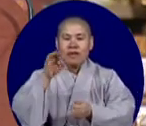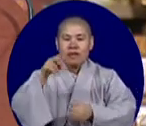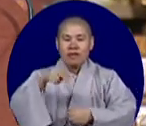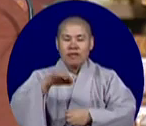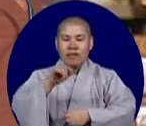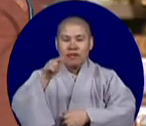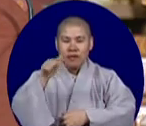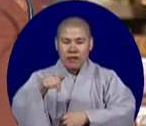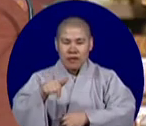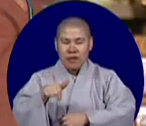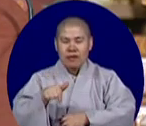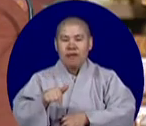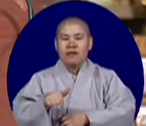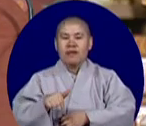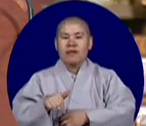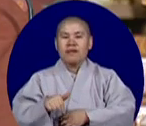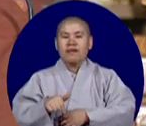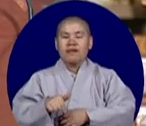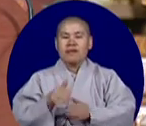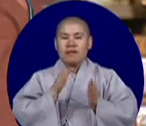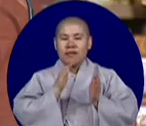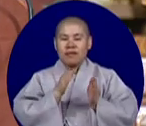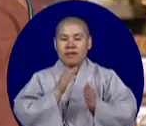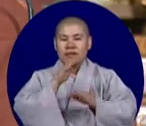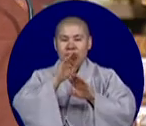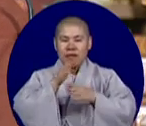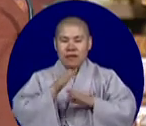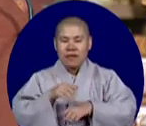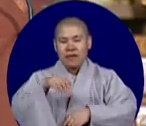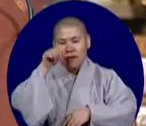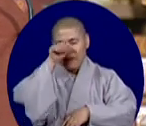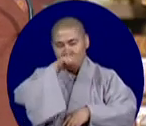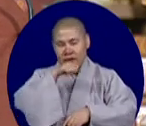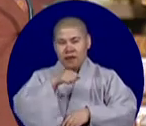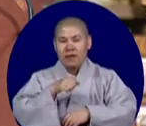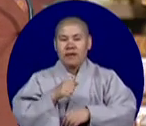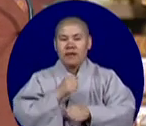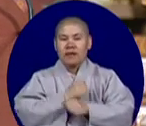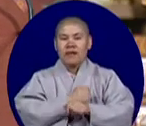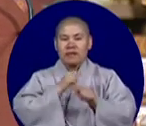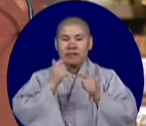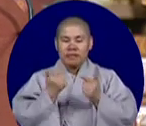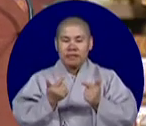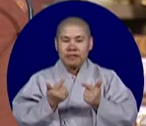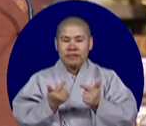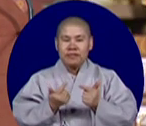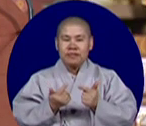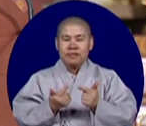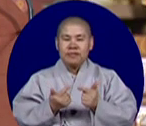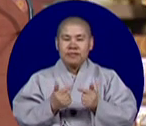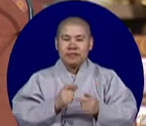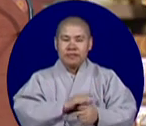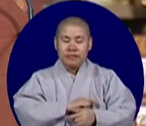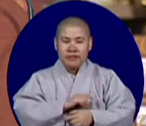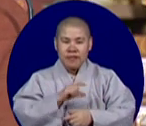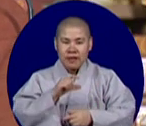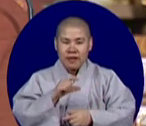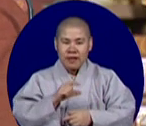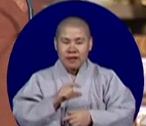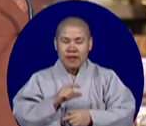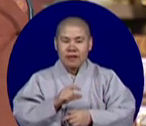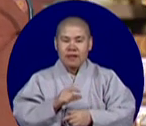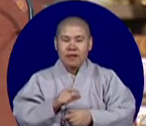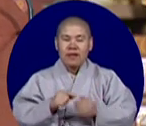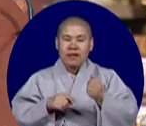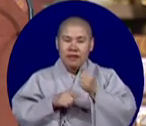그냥 대충 넘어가는 게 아니라 그 명칭,